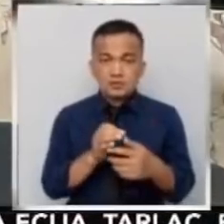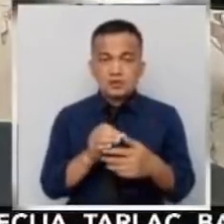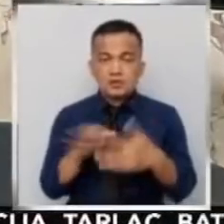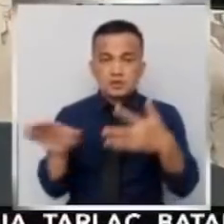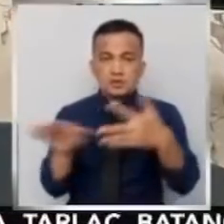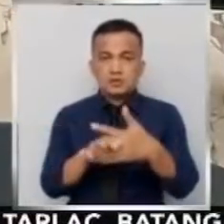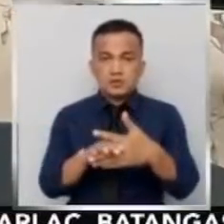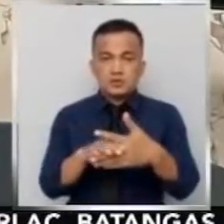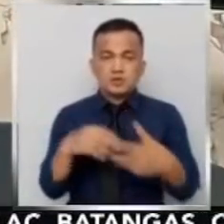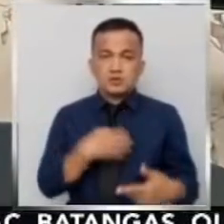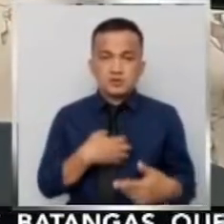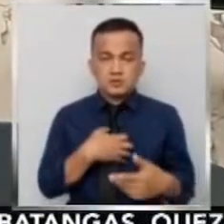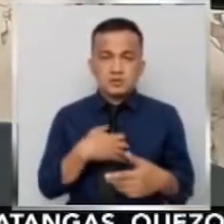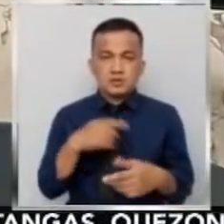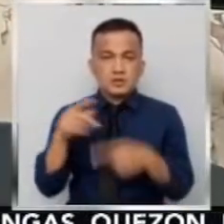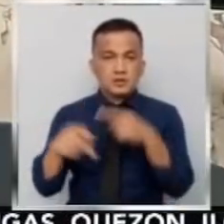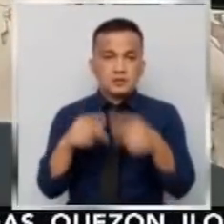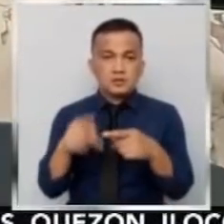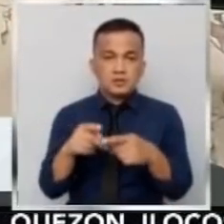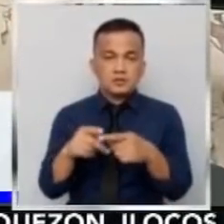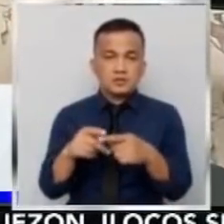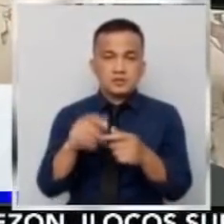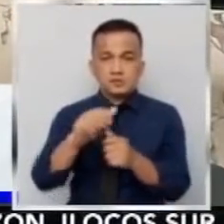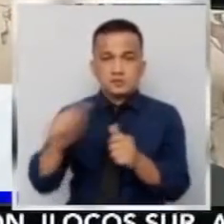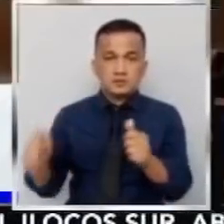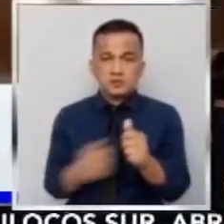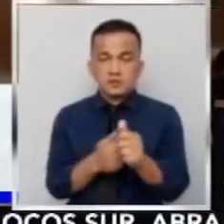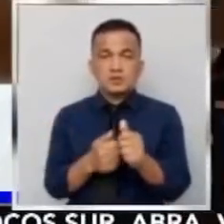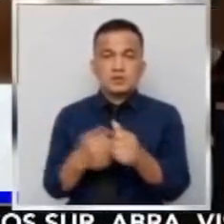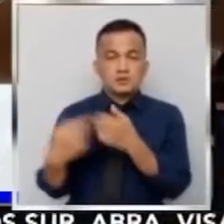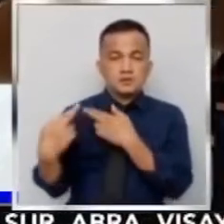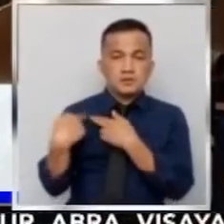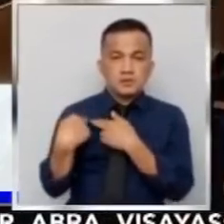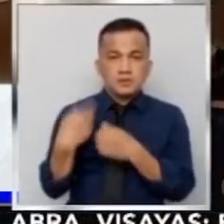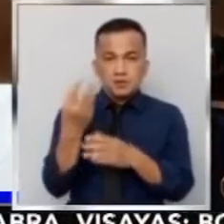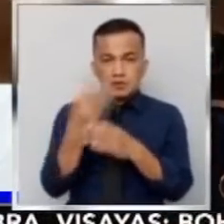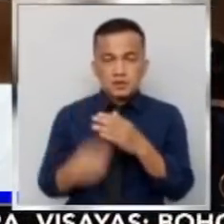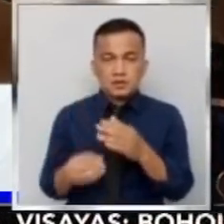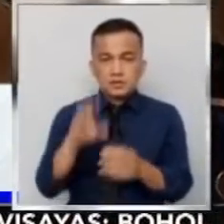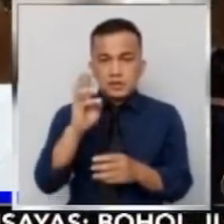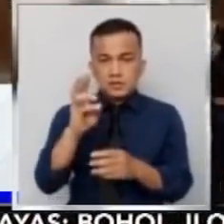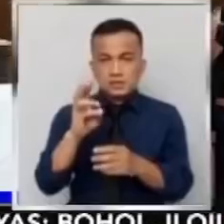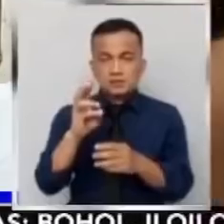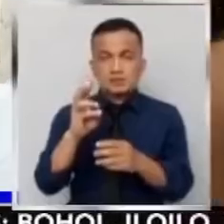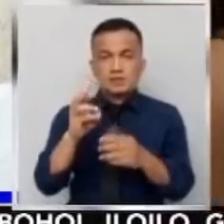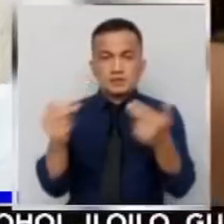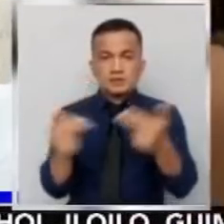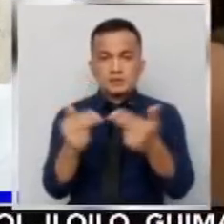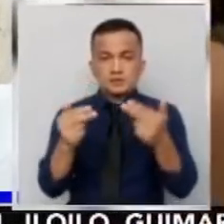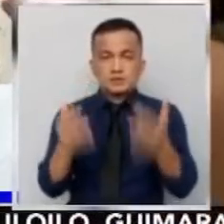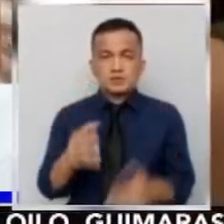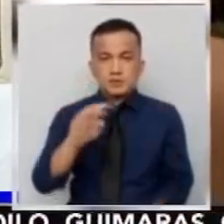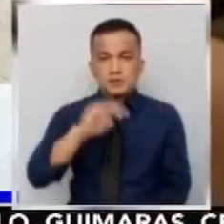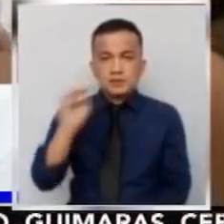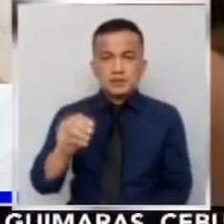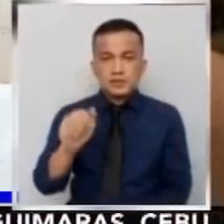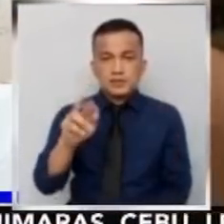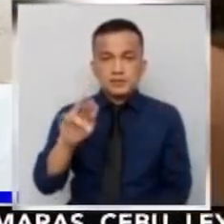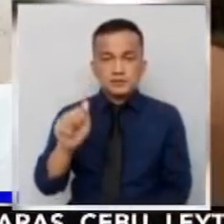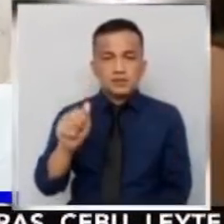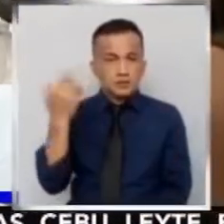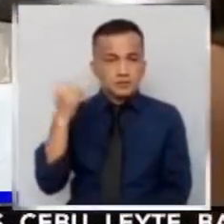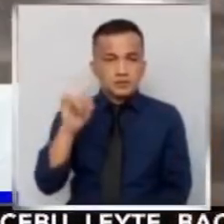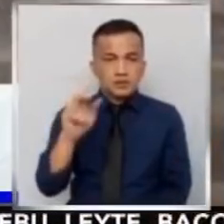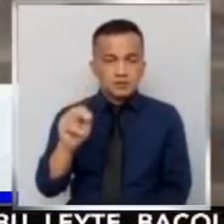mga personalidad na nasa likod umano ng pagkawala ng anim na sabongero sa Manila Arena noong January 13. Kasong kidnapping and serious